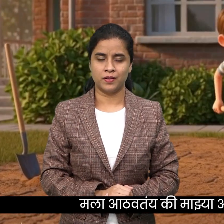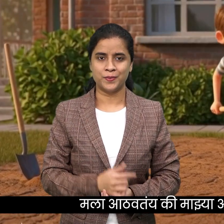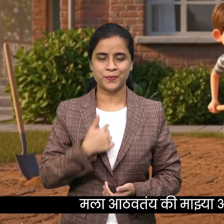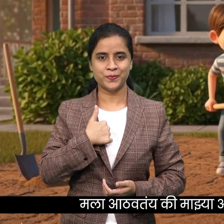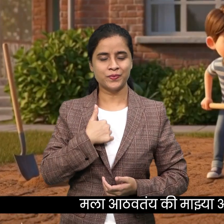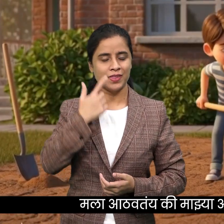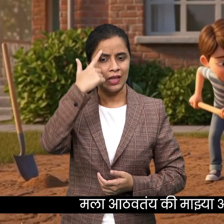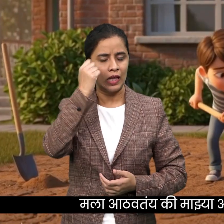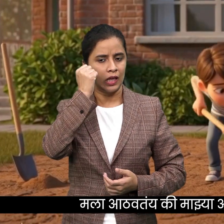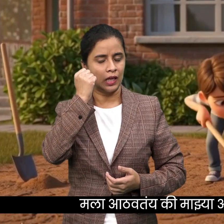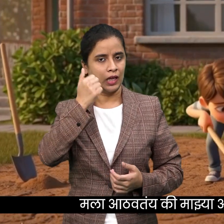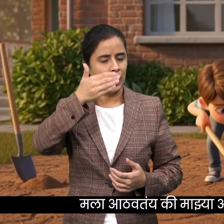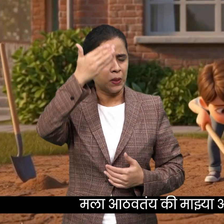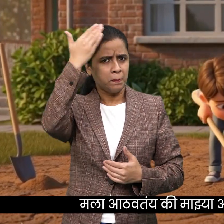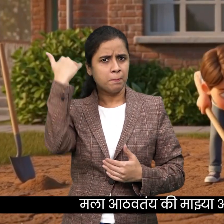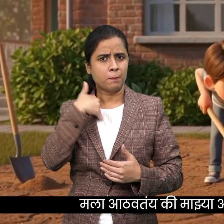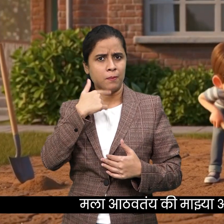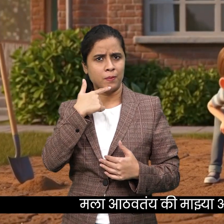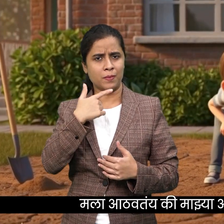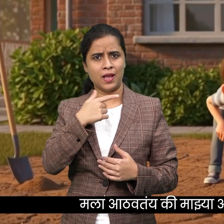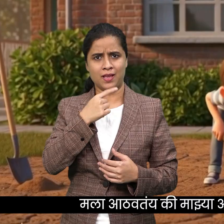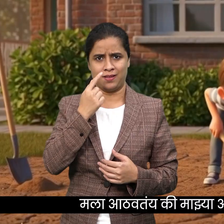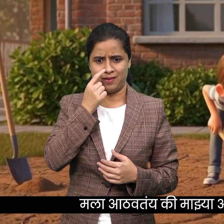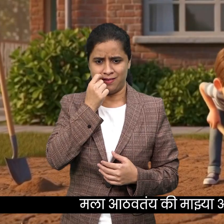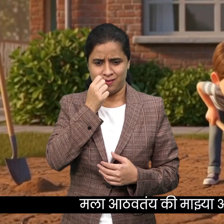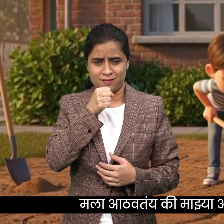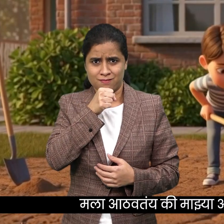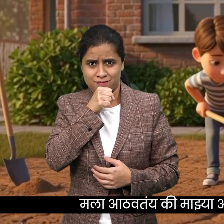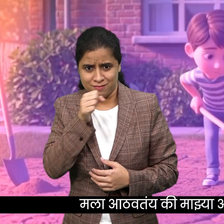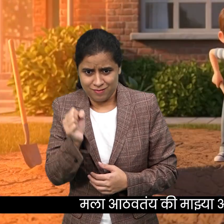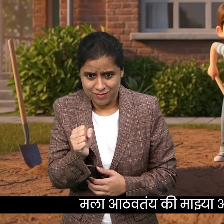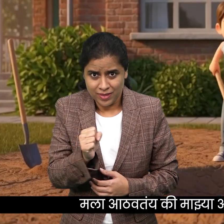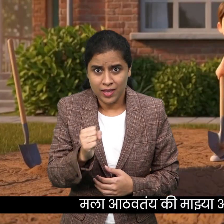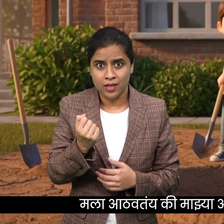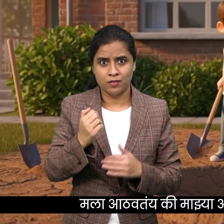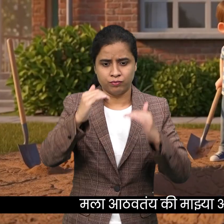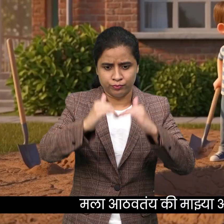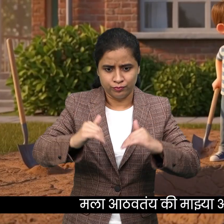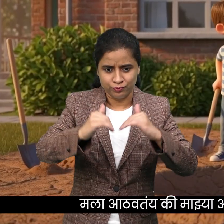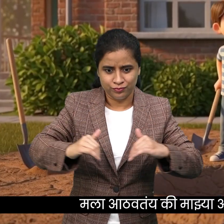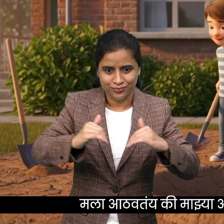मला आठवतंय की माझ्या आजोबांनी पावसाळी खड्डा खोदला होता.